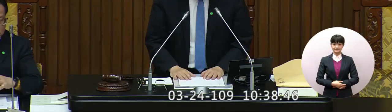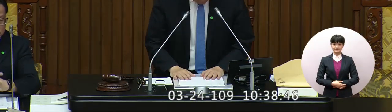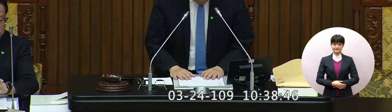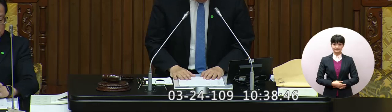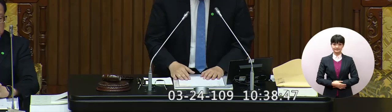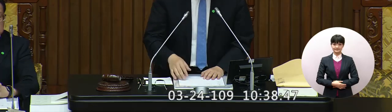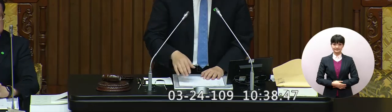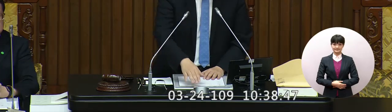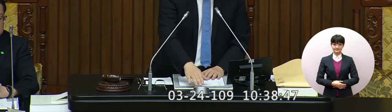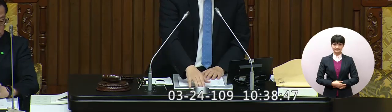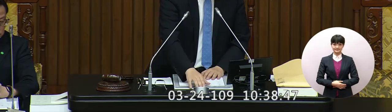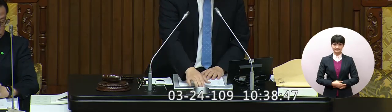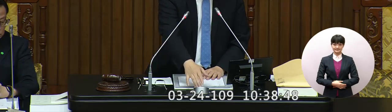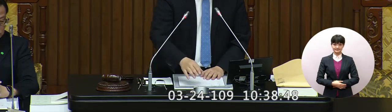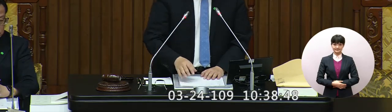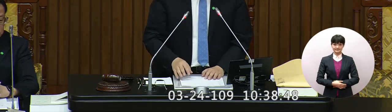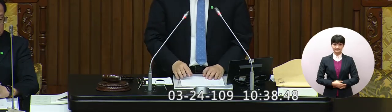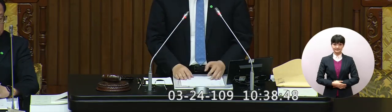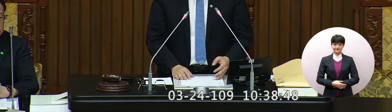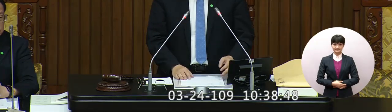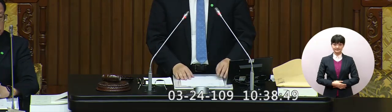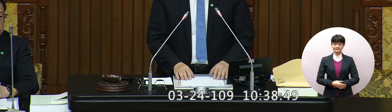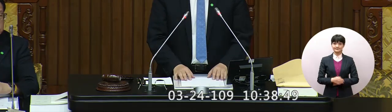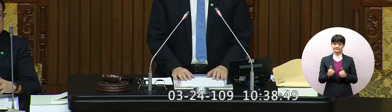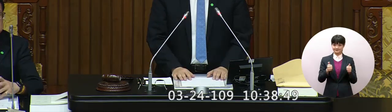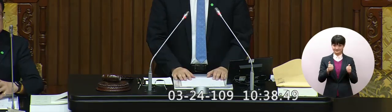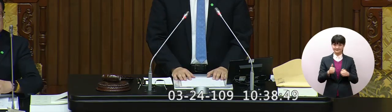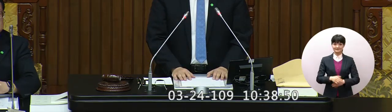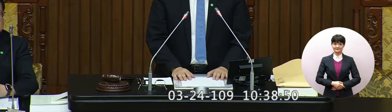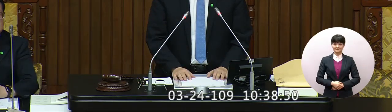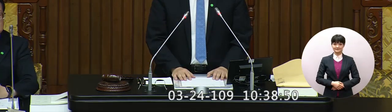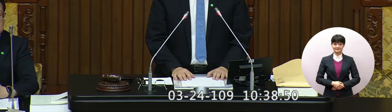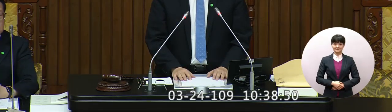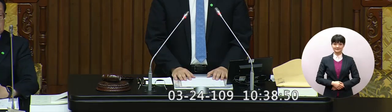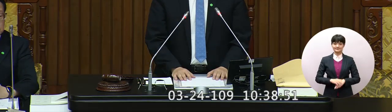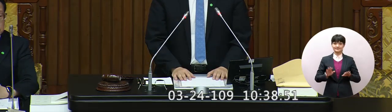谢谢，抱怨会休息。